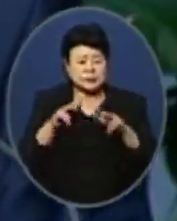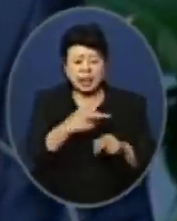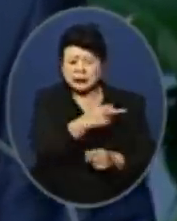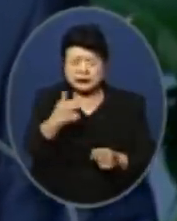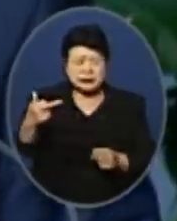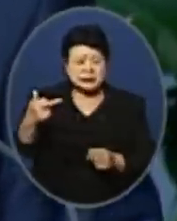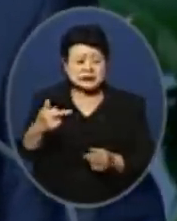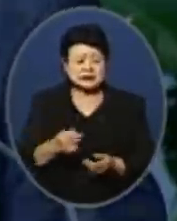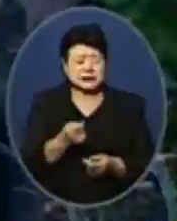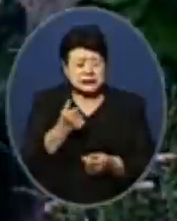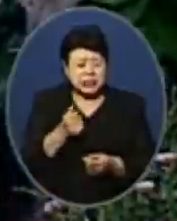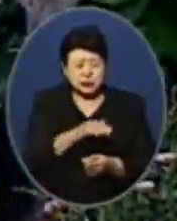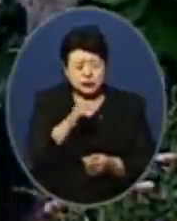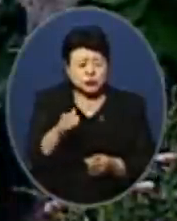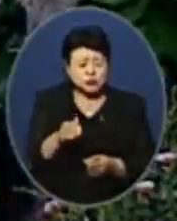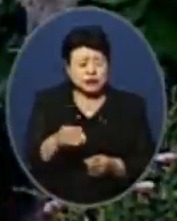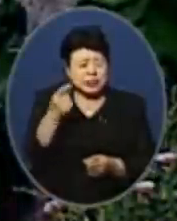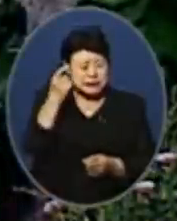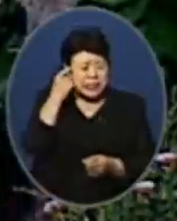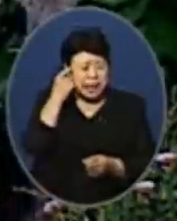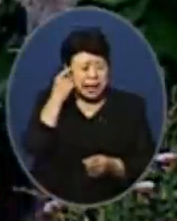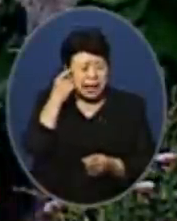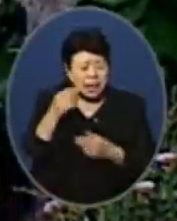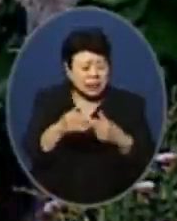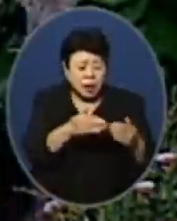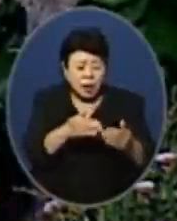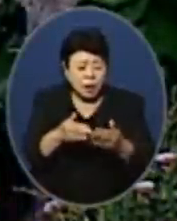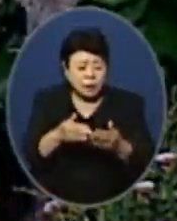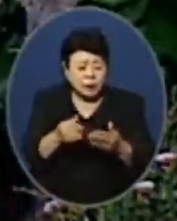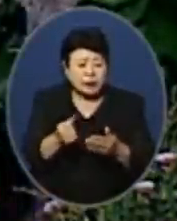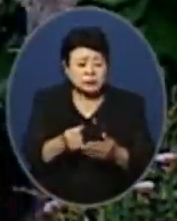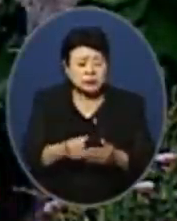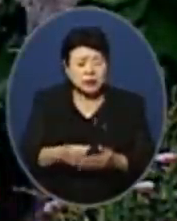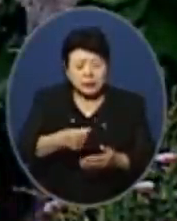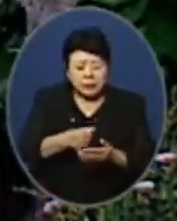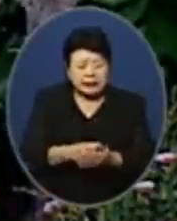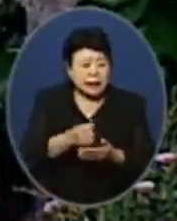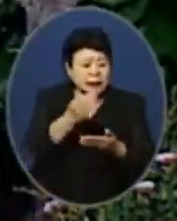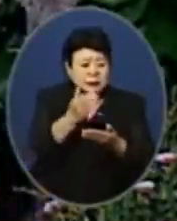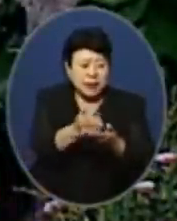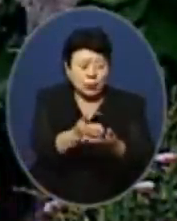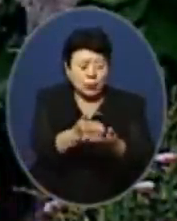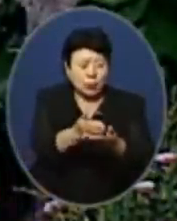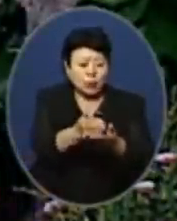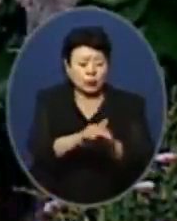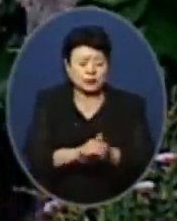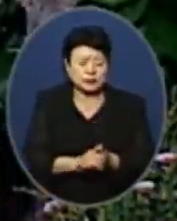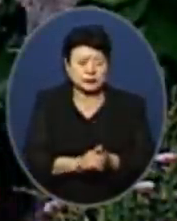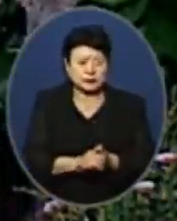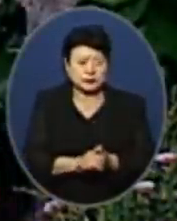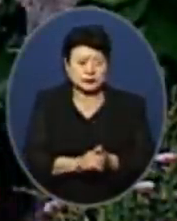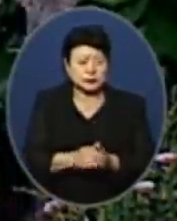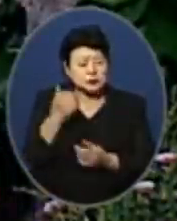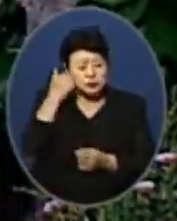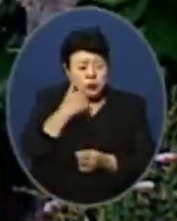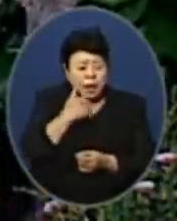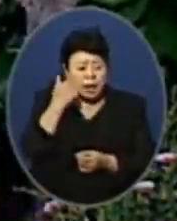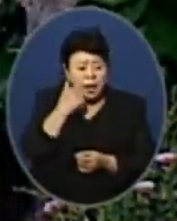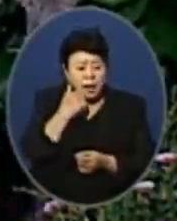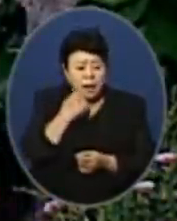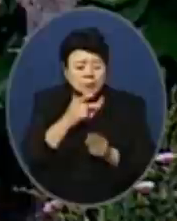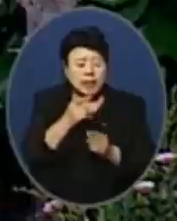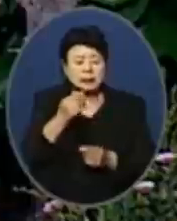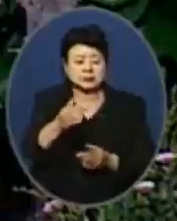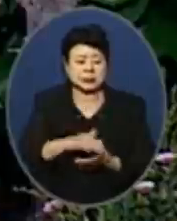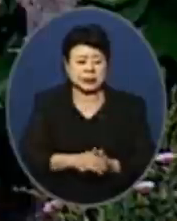지극히 작은 우리의 이성과 경험만으로 판단하려고 하지 마시기 바랍니다. 누가 이런